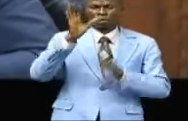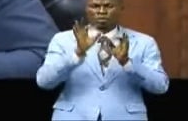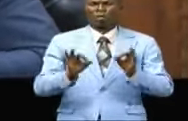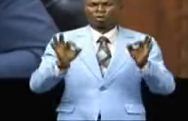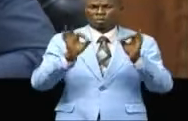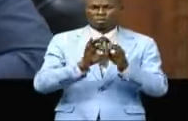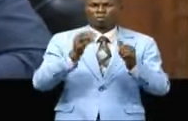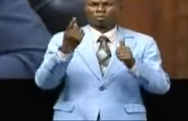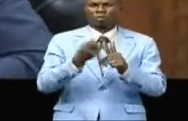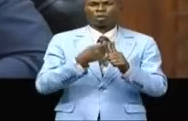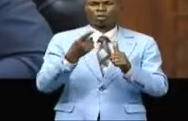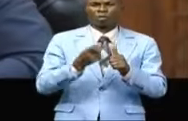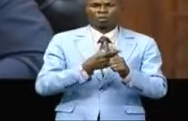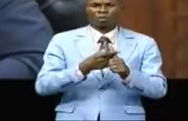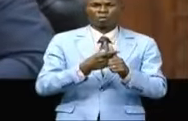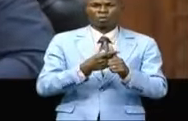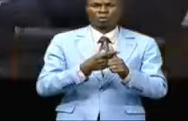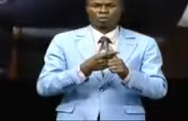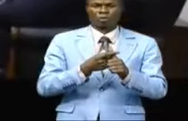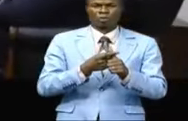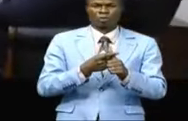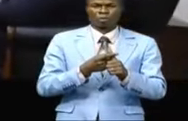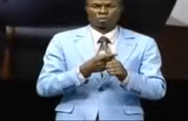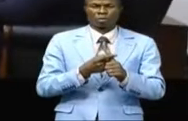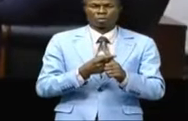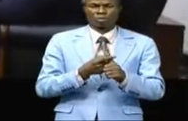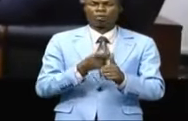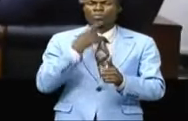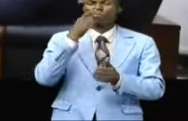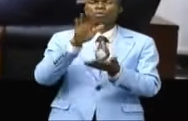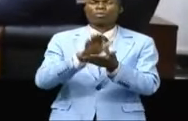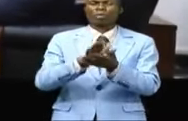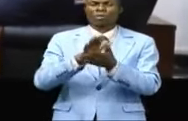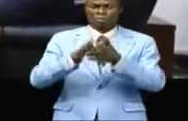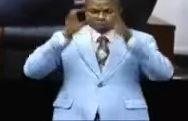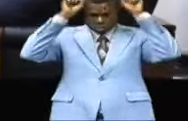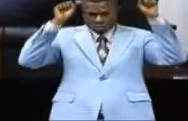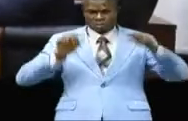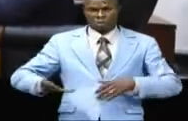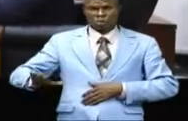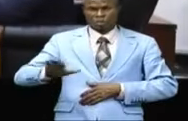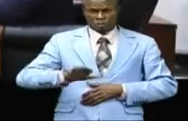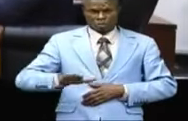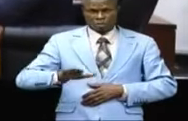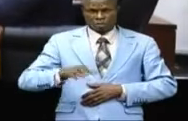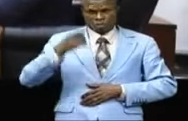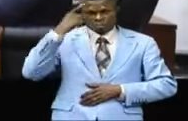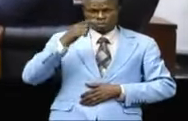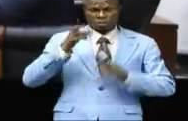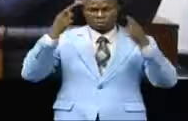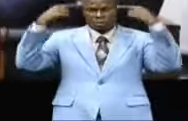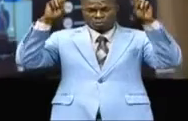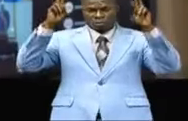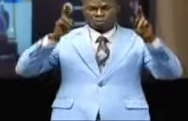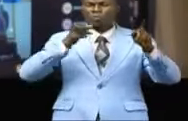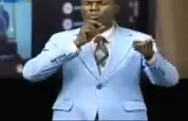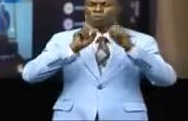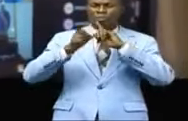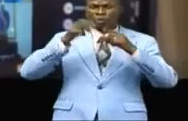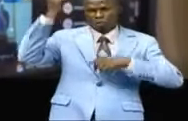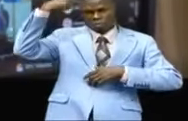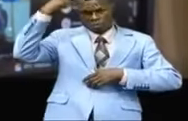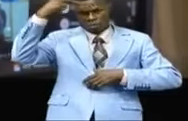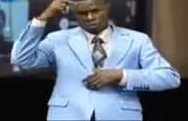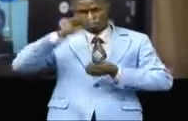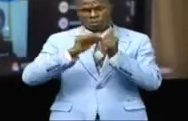notamment, en premier, il a félicité le président de la République pour les succès diplomatiques engrangés au terme de